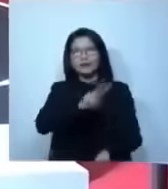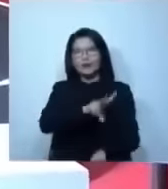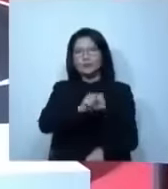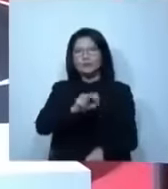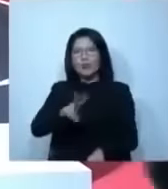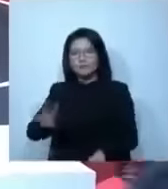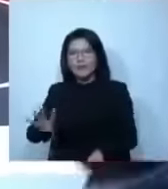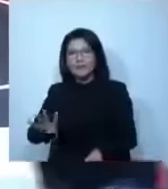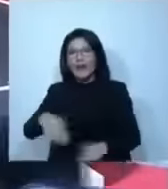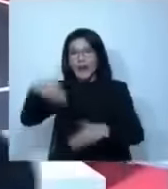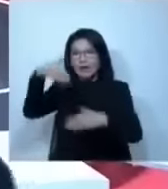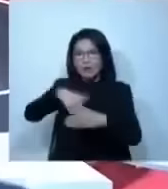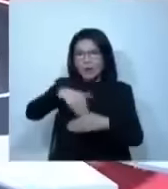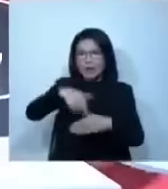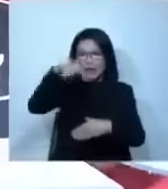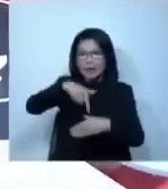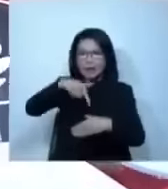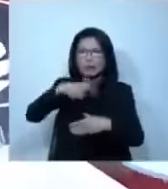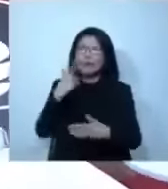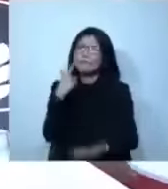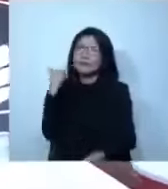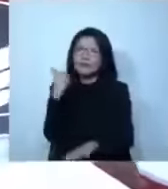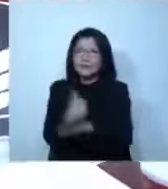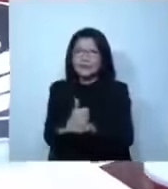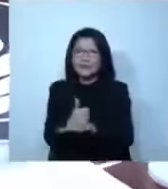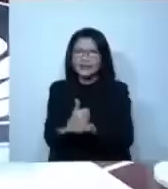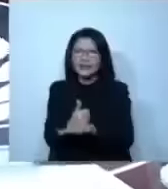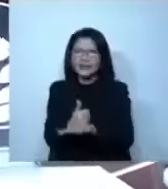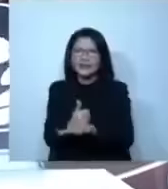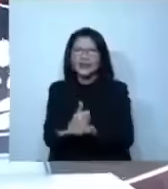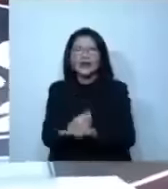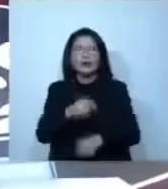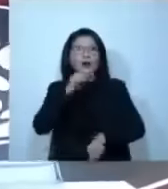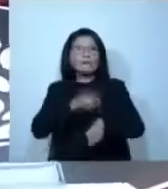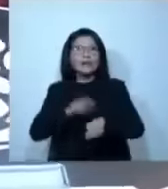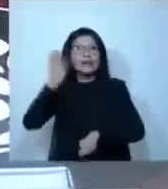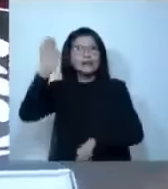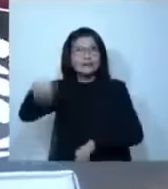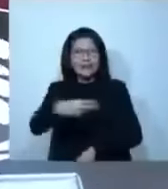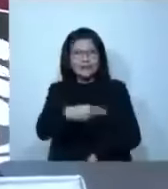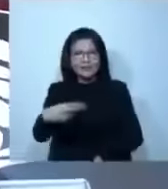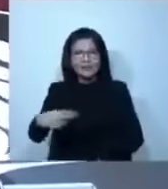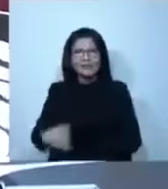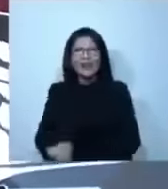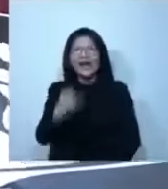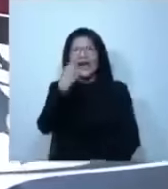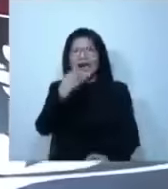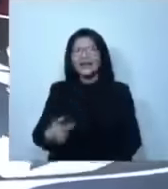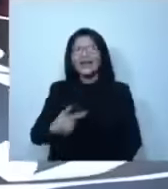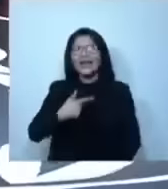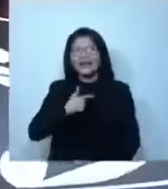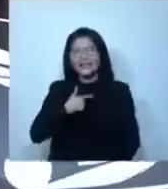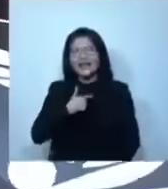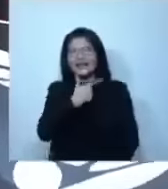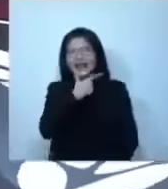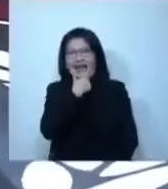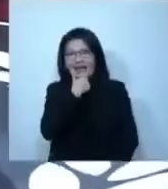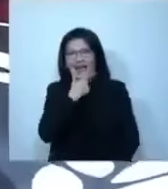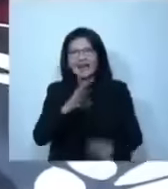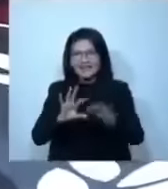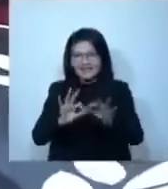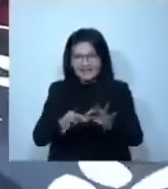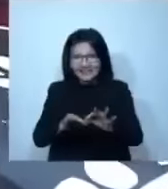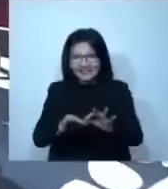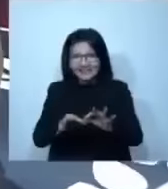2024. Ya. Suara Anda sangat berharga untuk menentukan masa depan Indonesia. Akhirnya, saya Valerina Daniel. Ya, dan